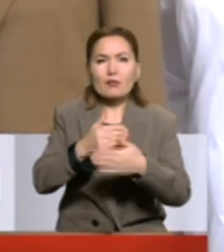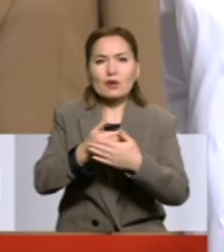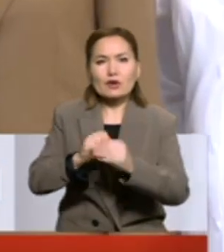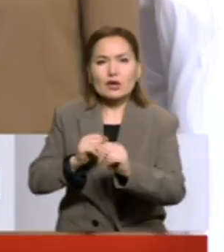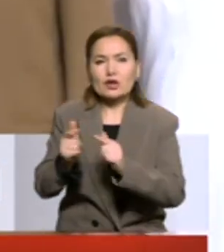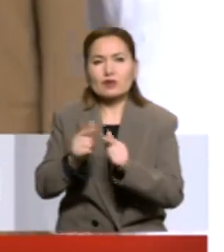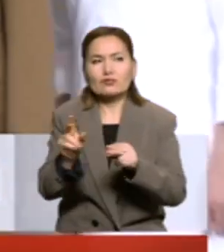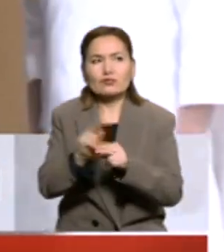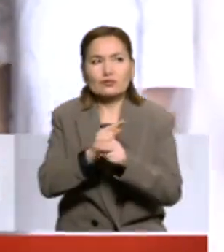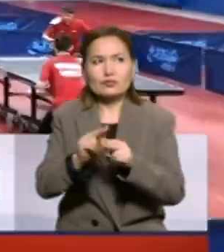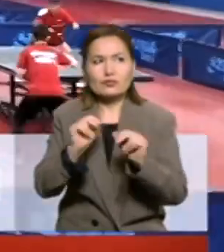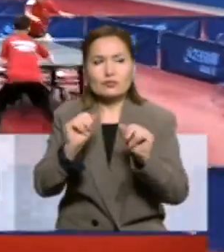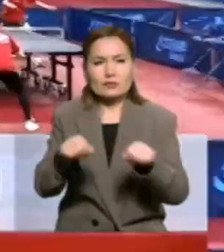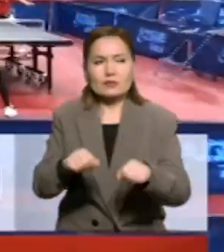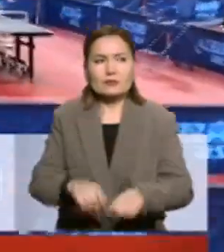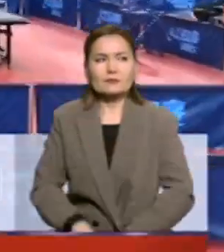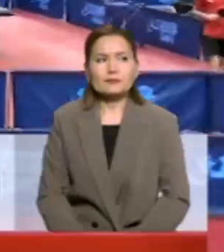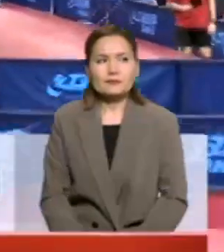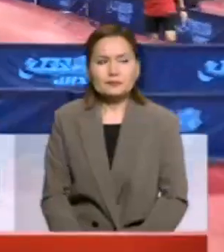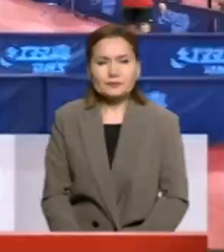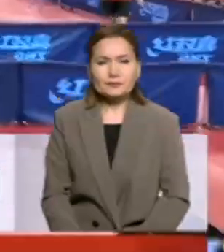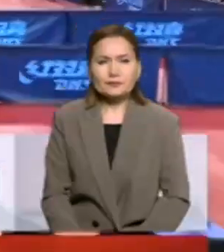алады.